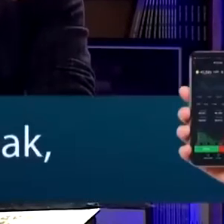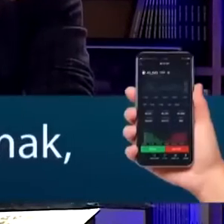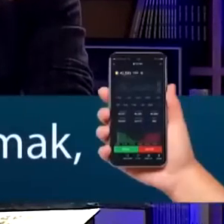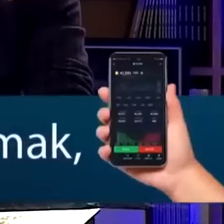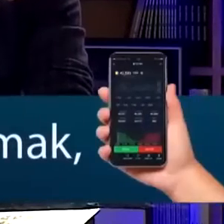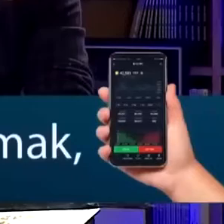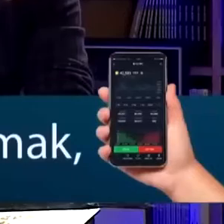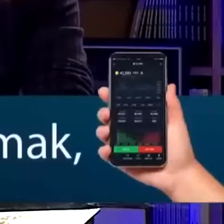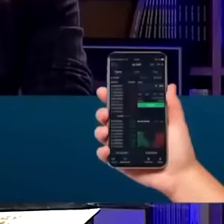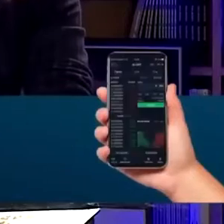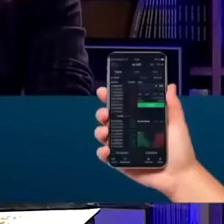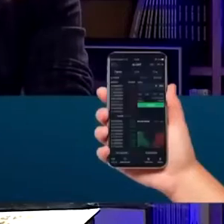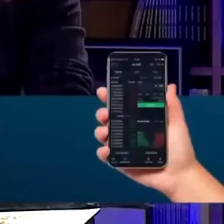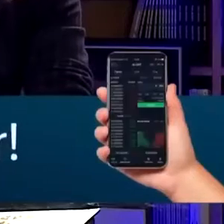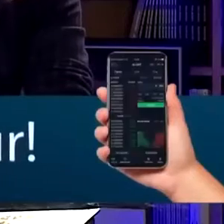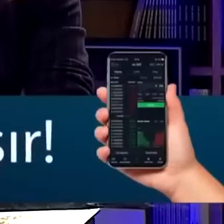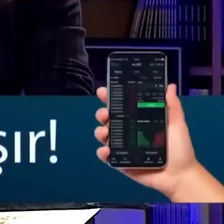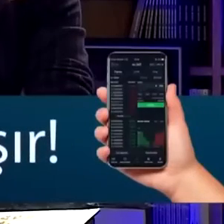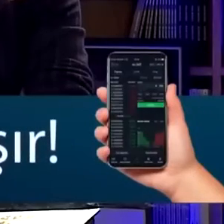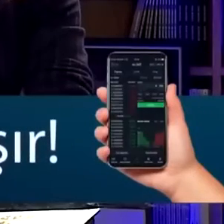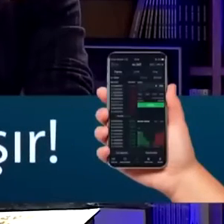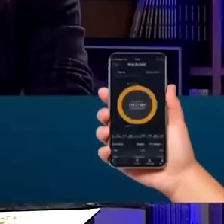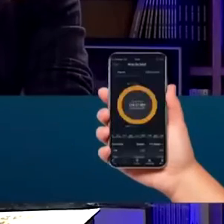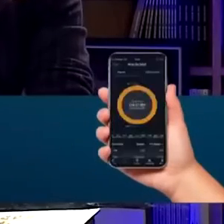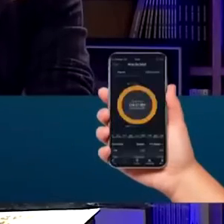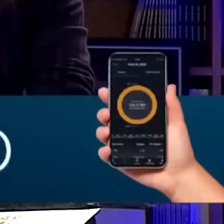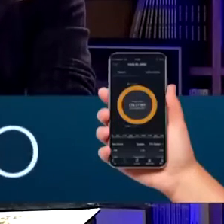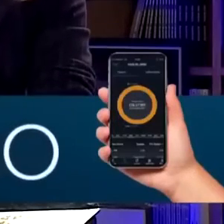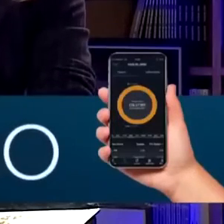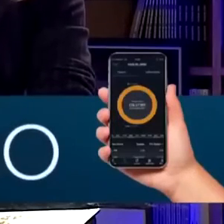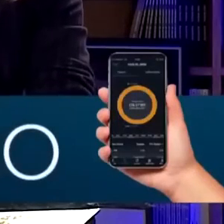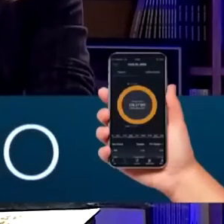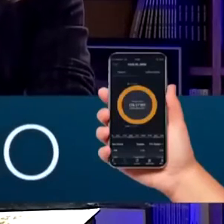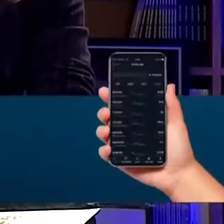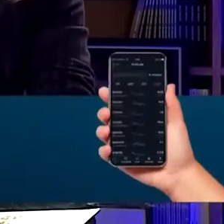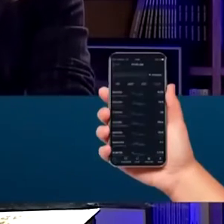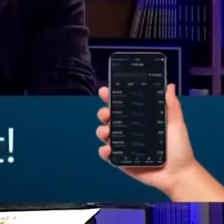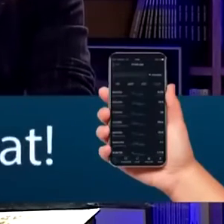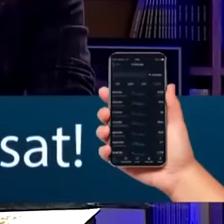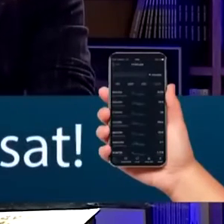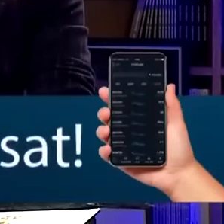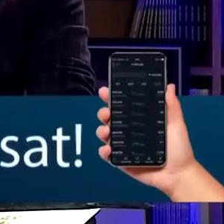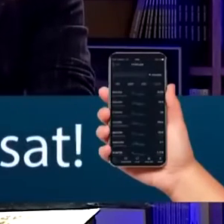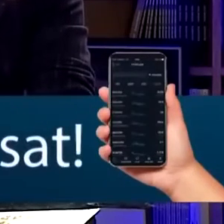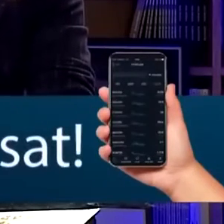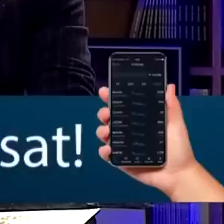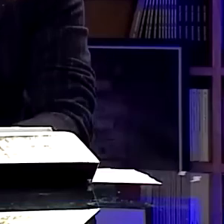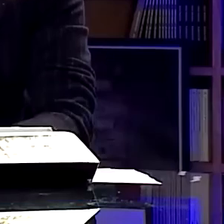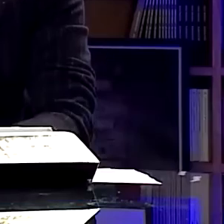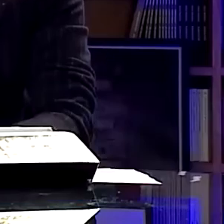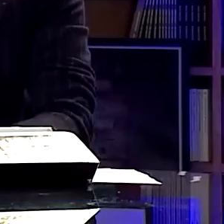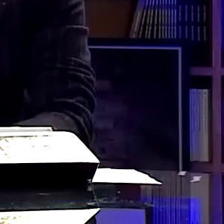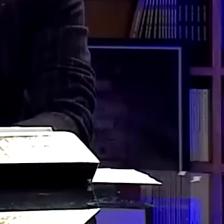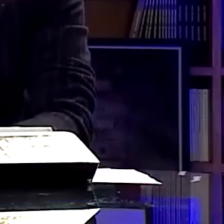BTC Türk'ün bir uygulaması var. Hemen kendisinden öğreniyoruz. BTC Türk Pro uygulaması hem Bitcoin ile yeni